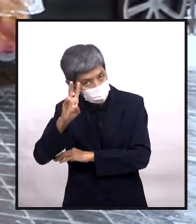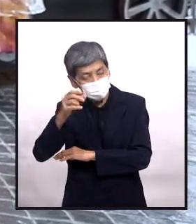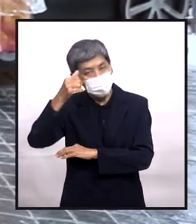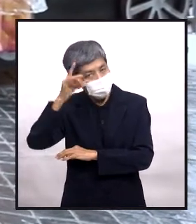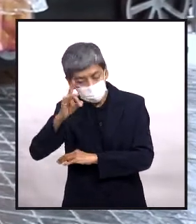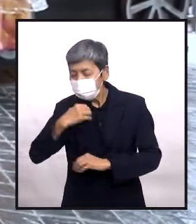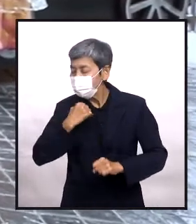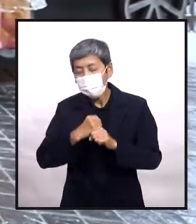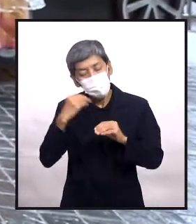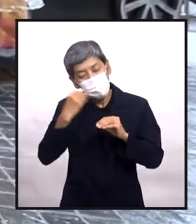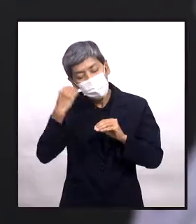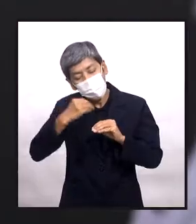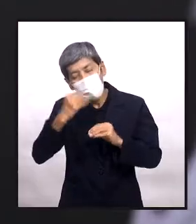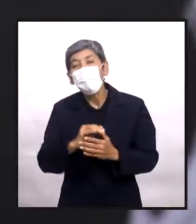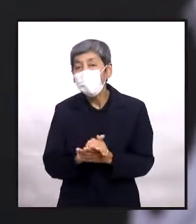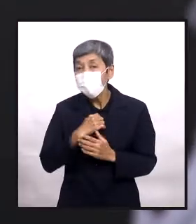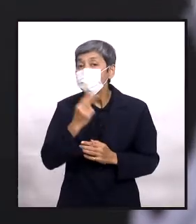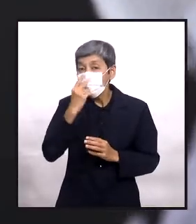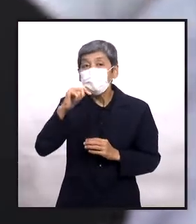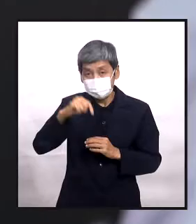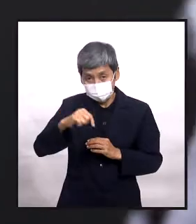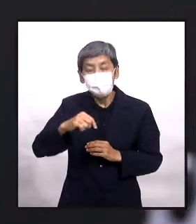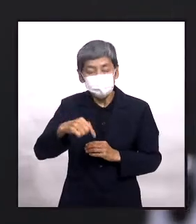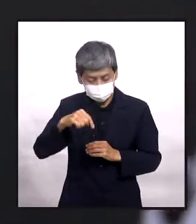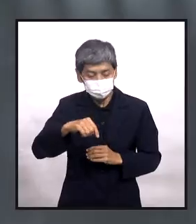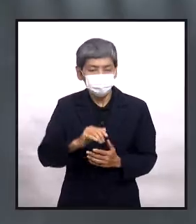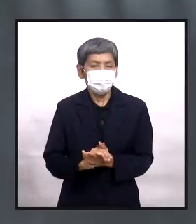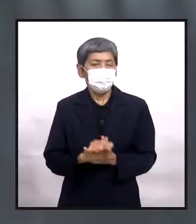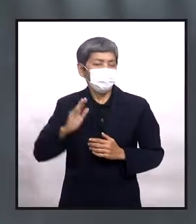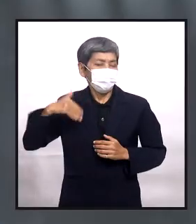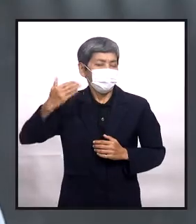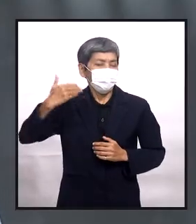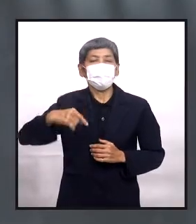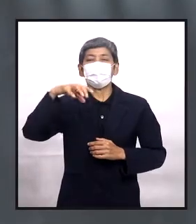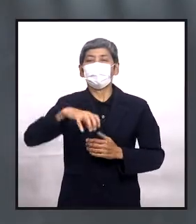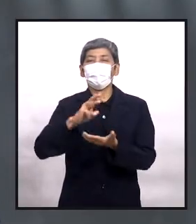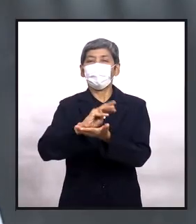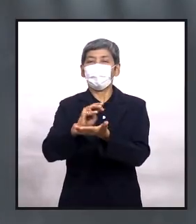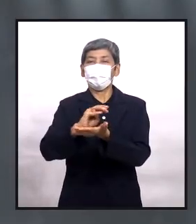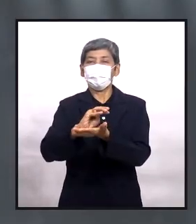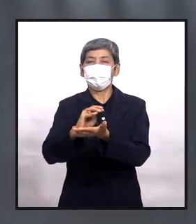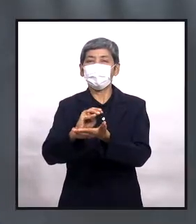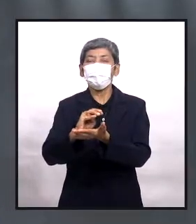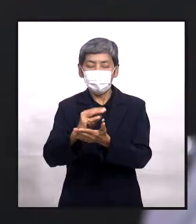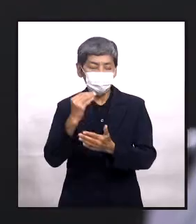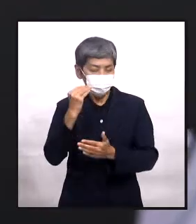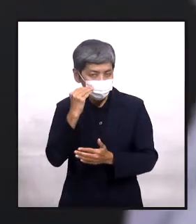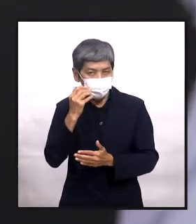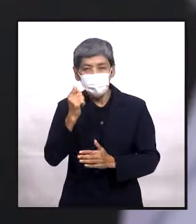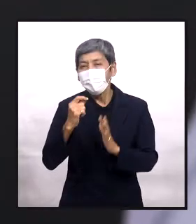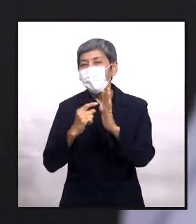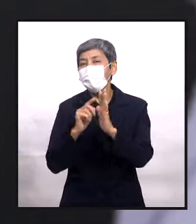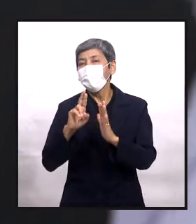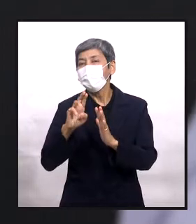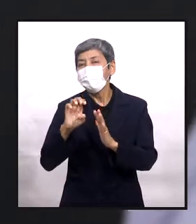8วันแล้วก็จัดขยายไปเรื่อย ๆก็คือพื้นที่ตรงนี้ใช่ไหมคะ จนสุดท้ายมันก็เลยกลายเป็นมูลนิธิบ้านอารี และนี่ก็เป็นจุดเ